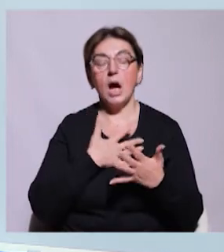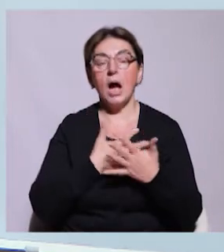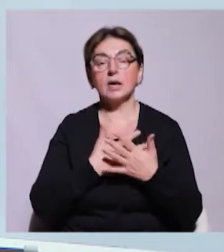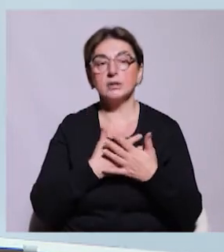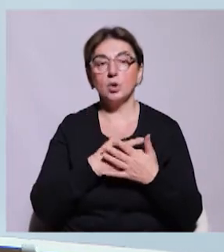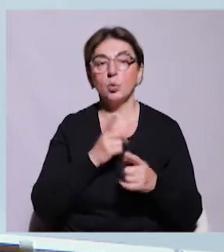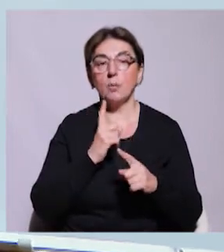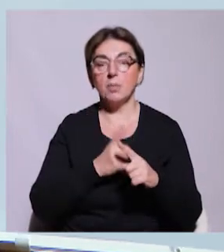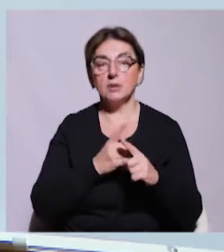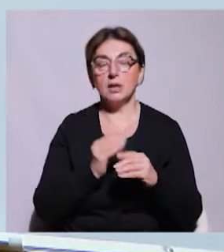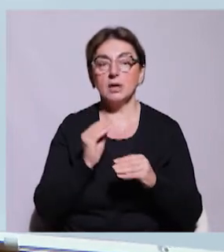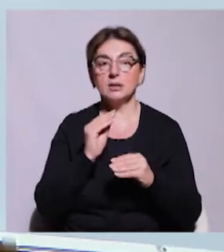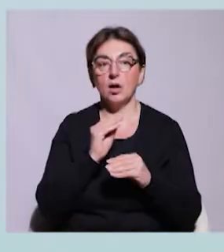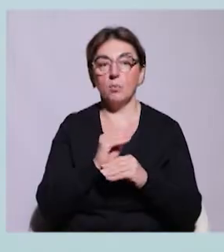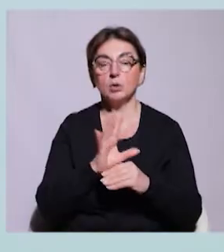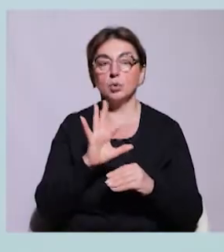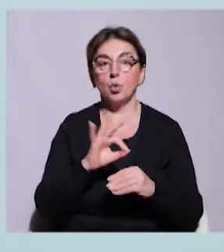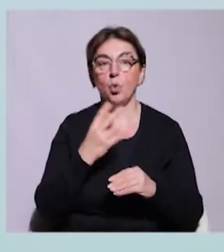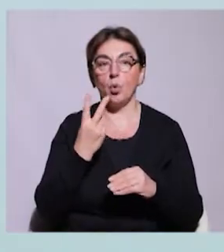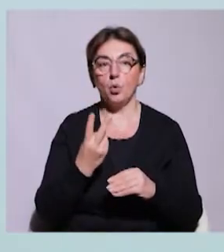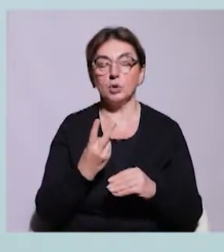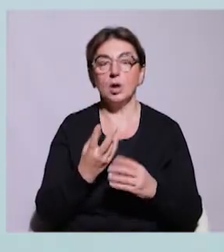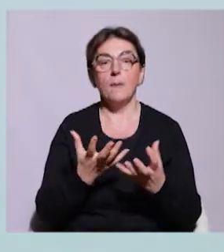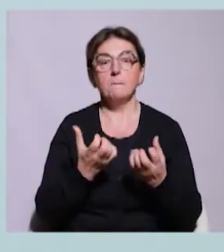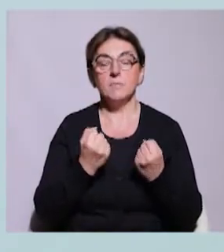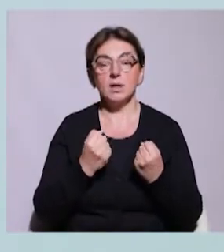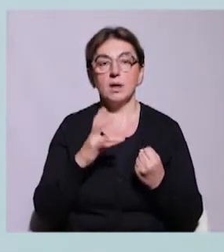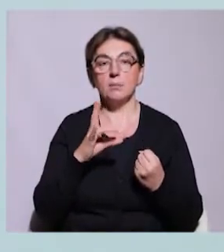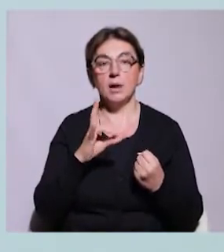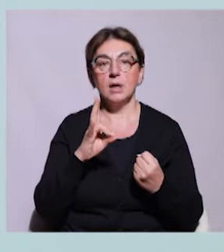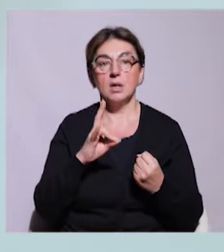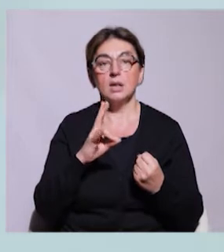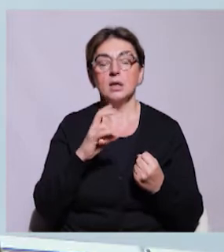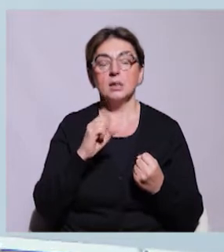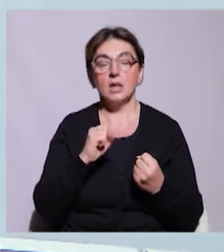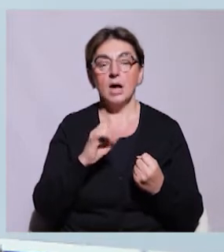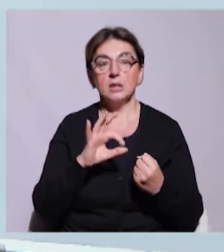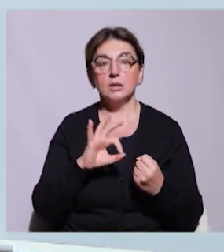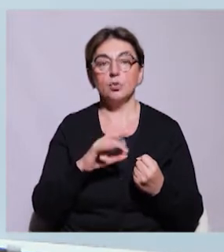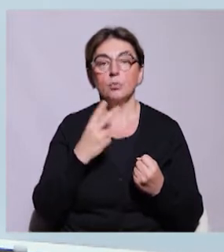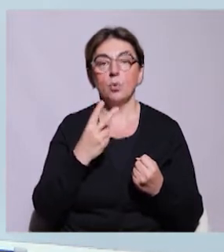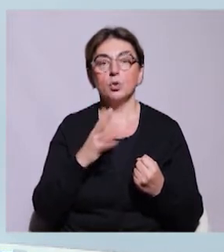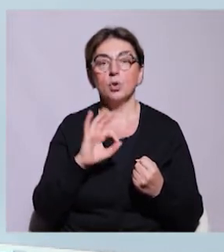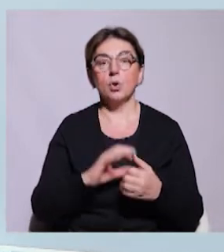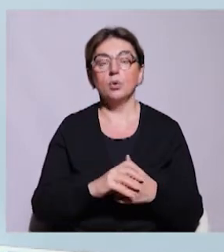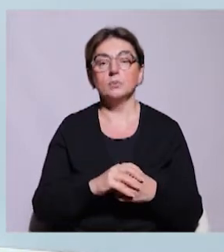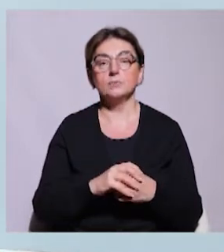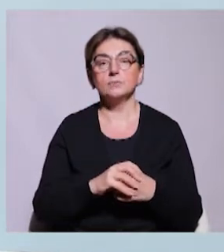ვიცით აქტიური მეტალია, დავუმატოთ ჟანგბადი. მიიღება შემდეგი ტიპის ოქსიდი.